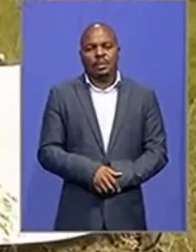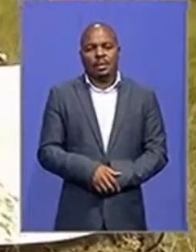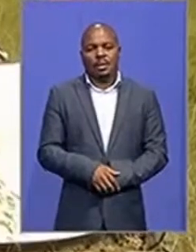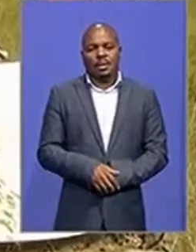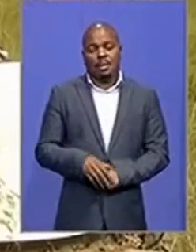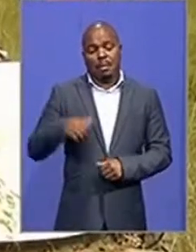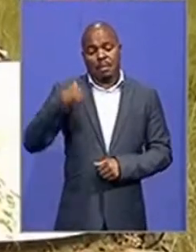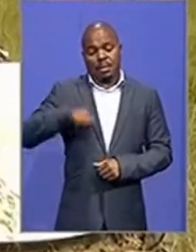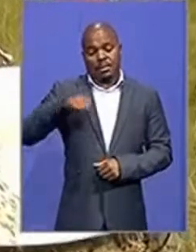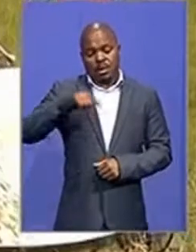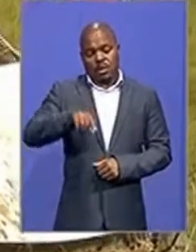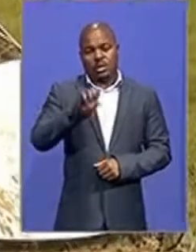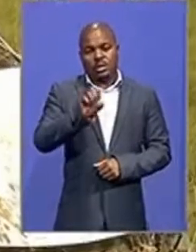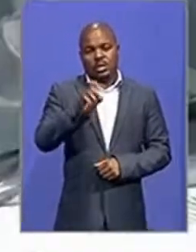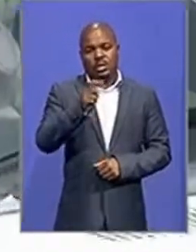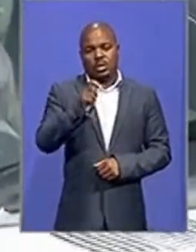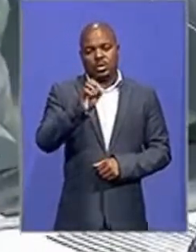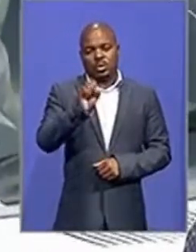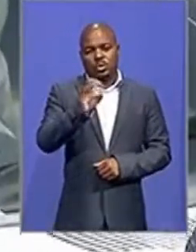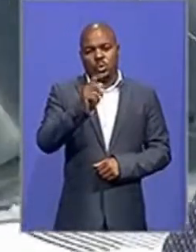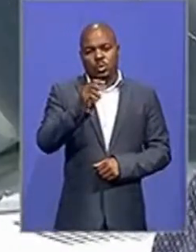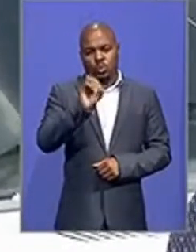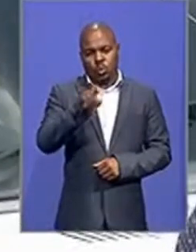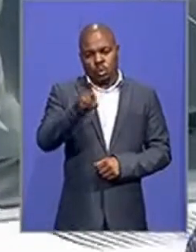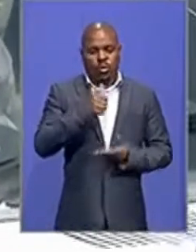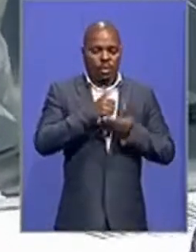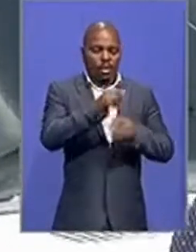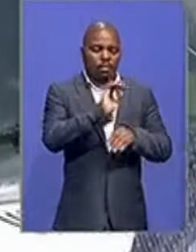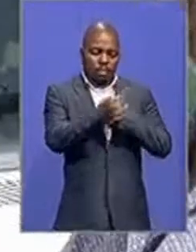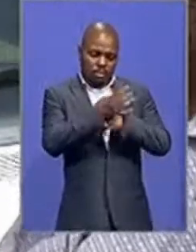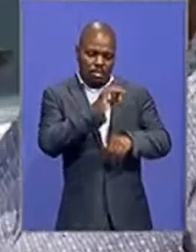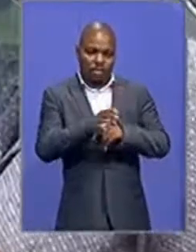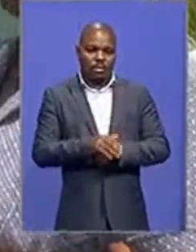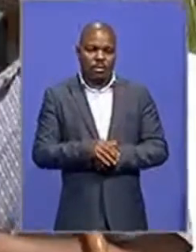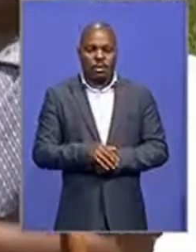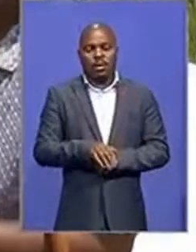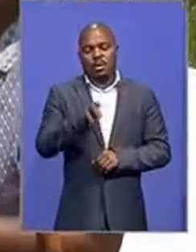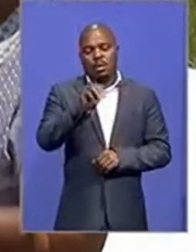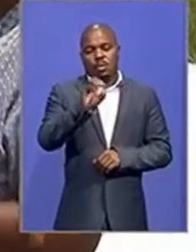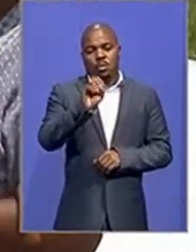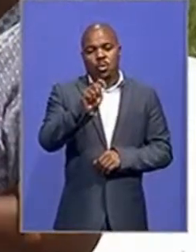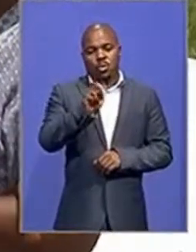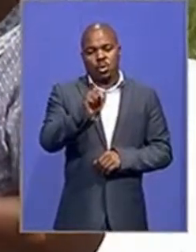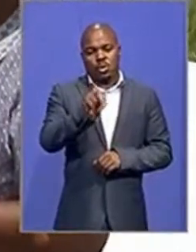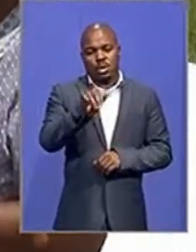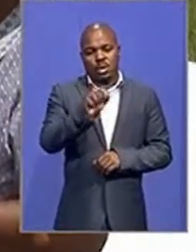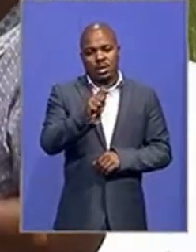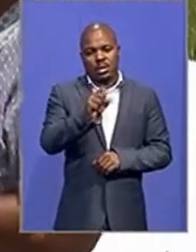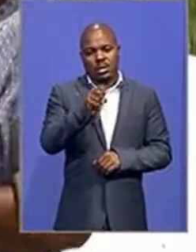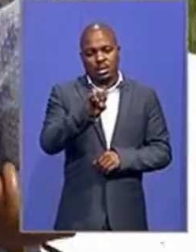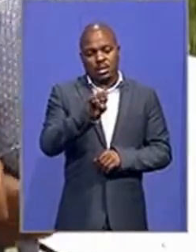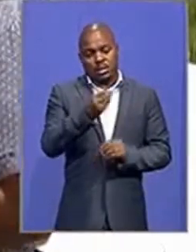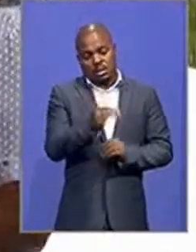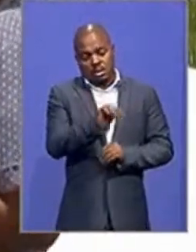wa Setsoto a thuse ka ditirelo tsa tshedilo ya maikutlo. Modiehi Monyatsi o tlhokafalletswe ke ngwana wa dingwaga